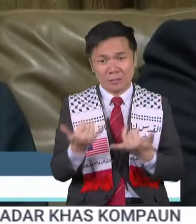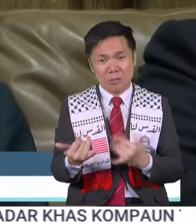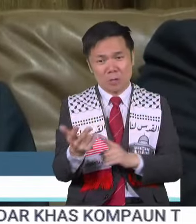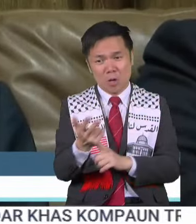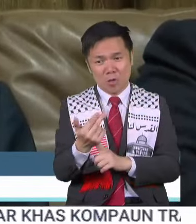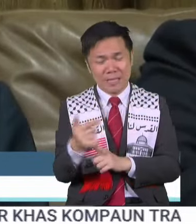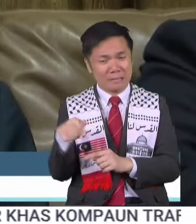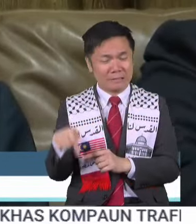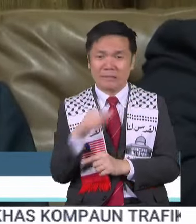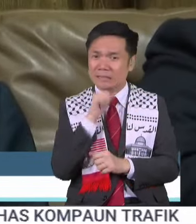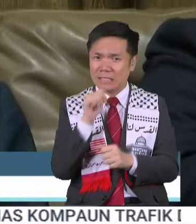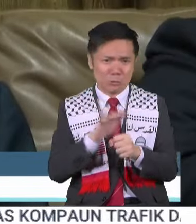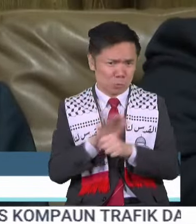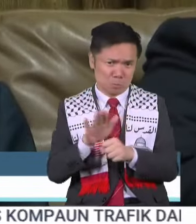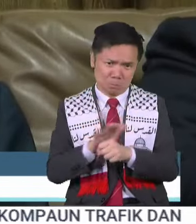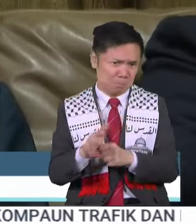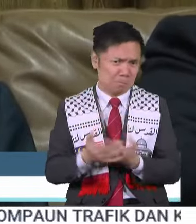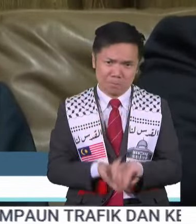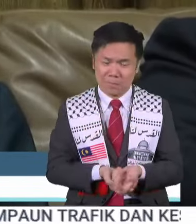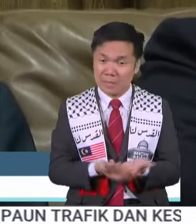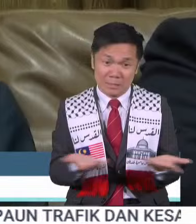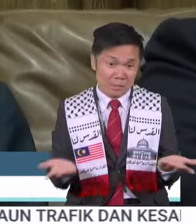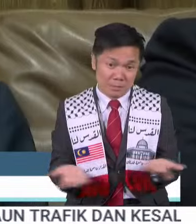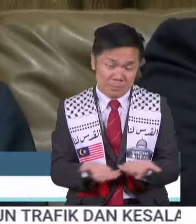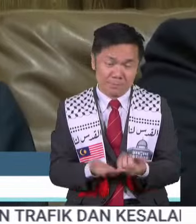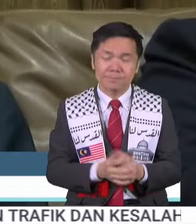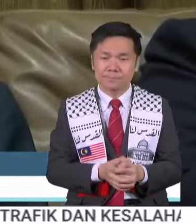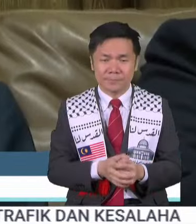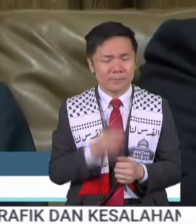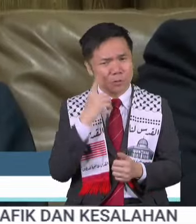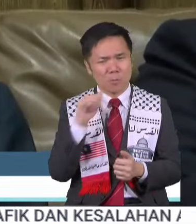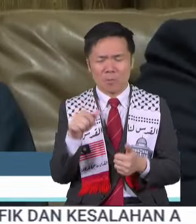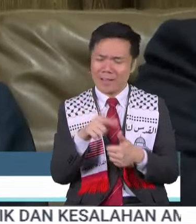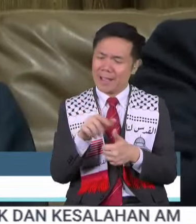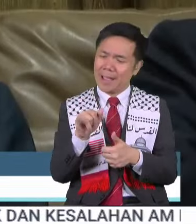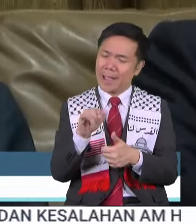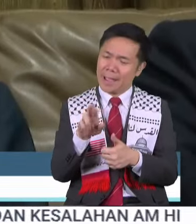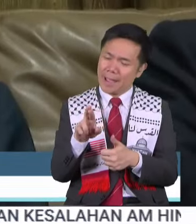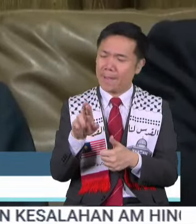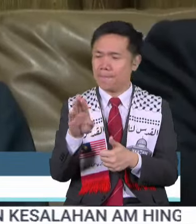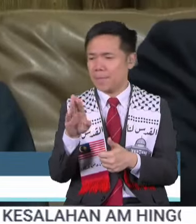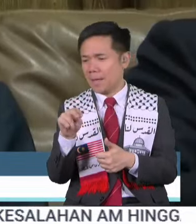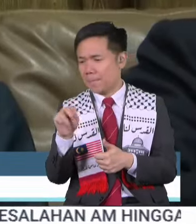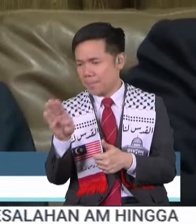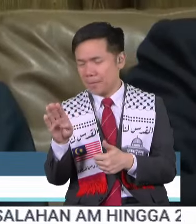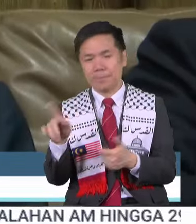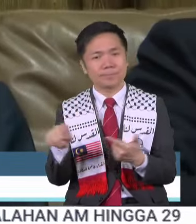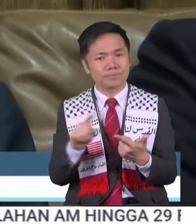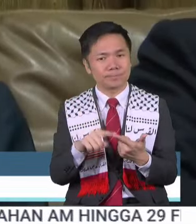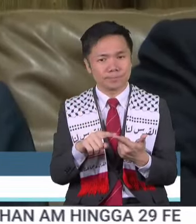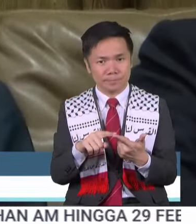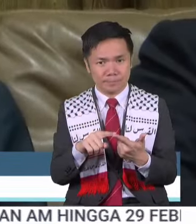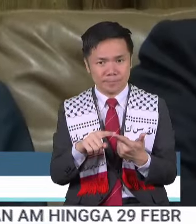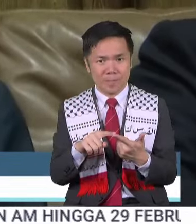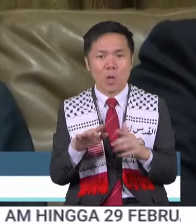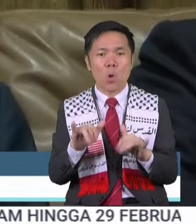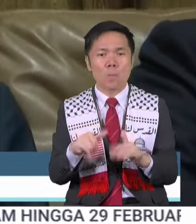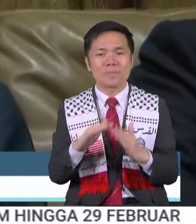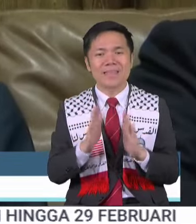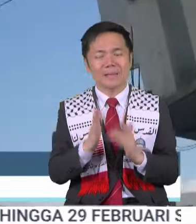cukup cuma buat masa ni kita benarkanlah mereka buat abnb dan juga